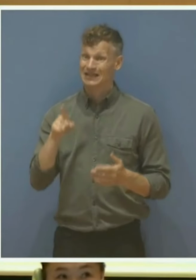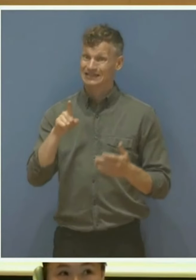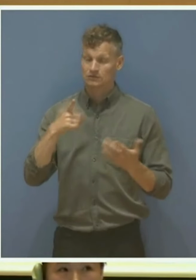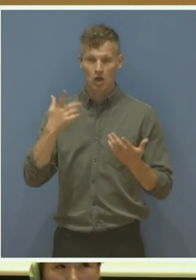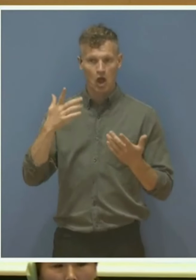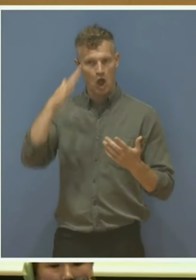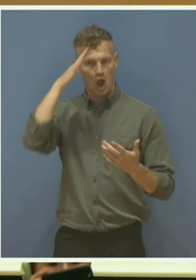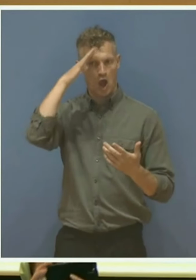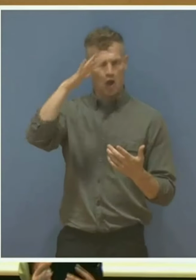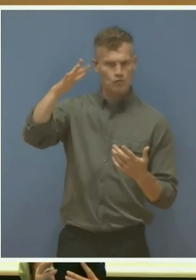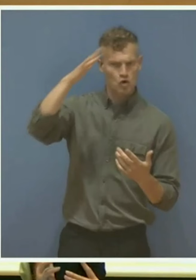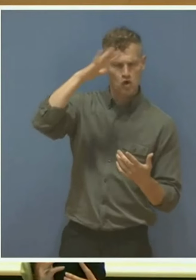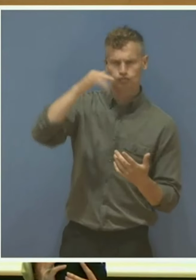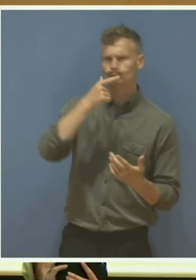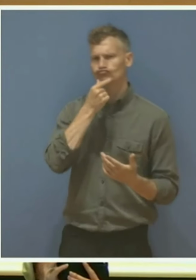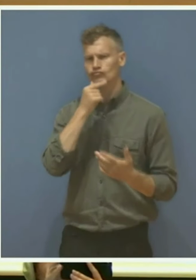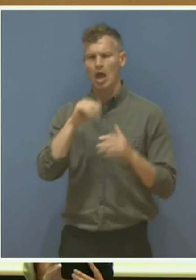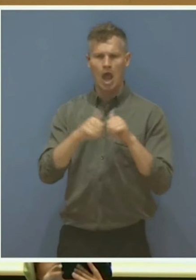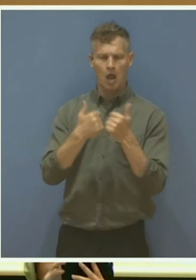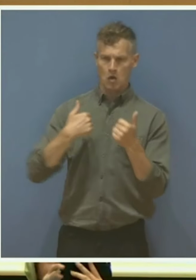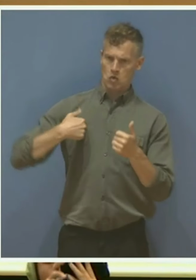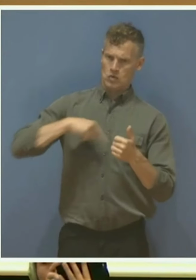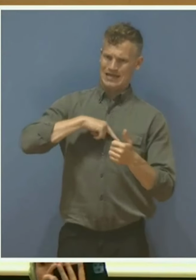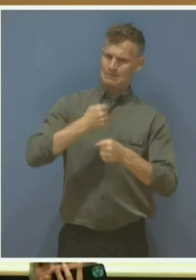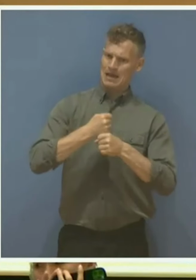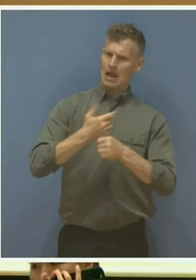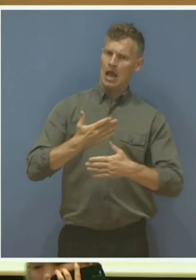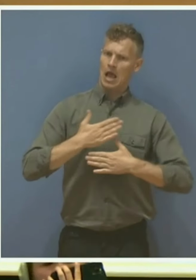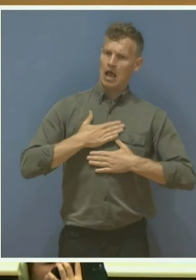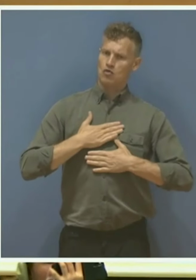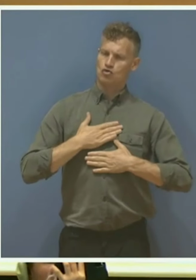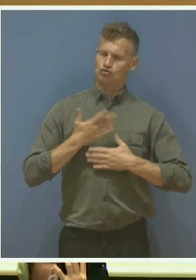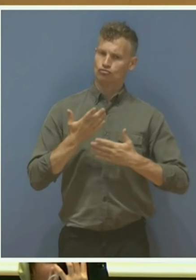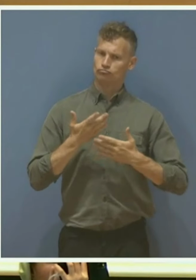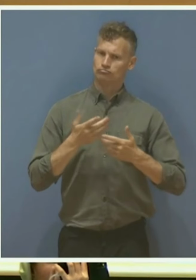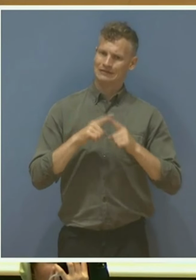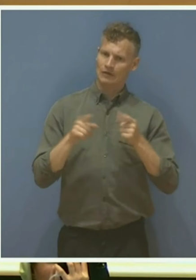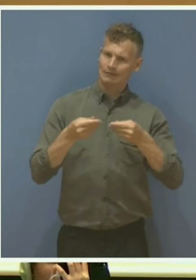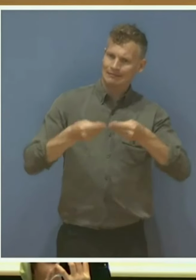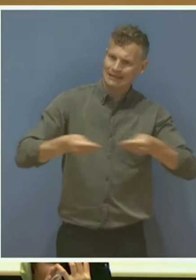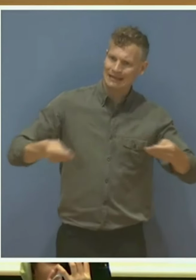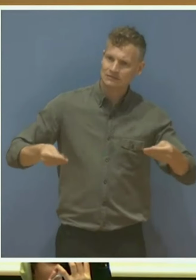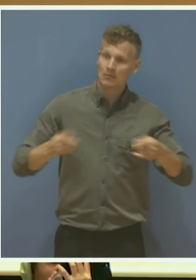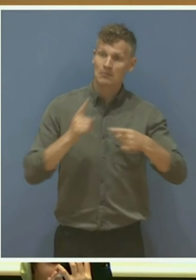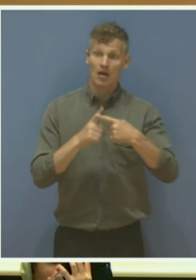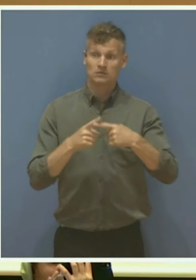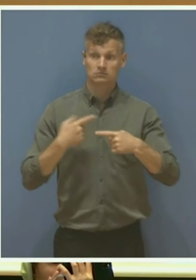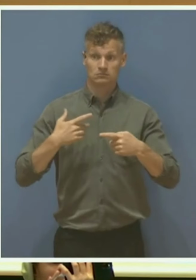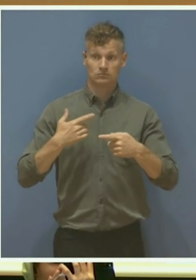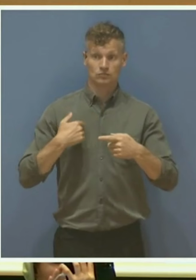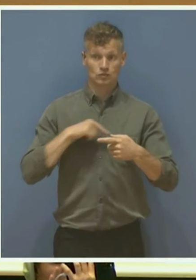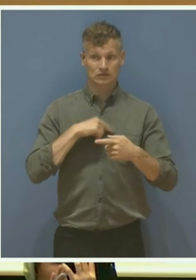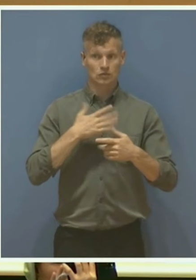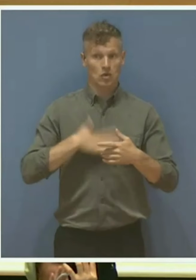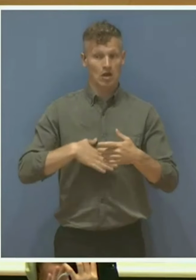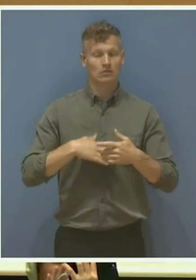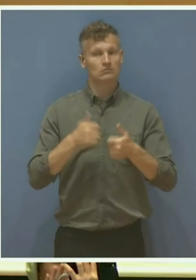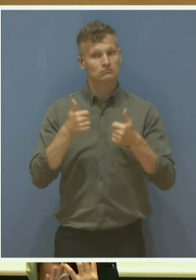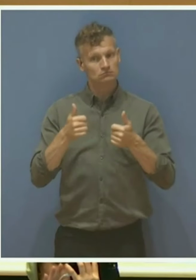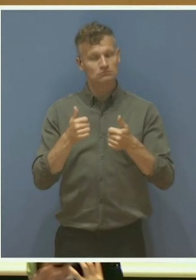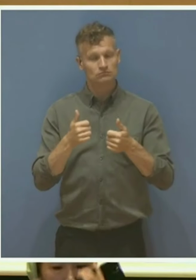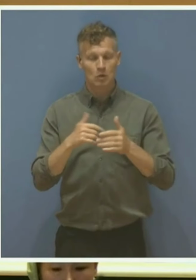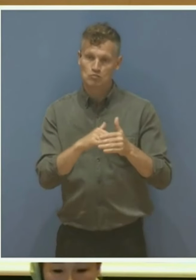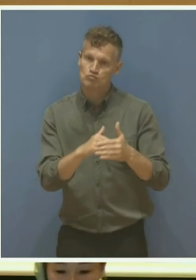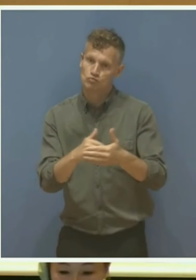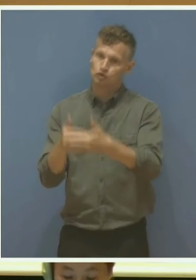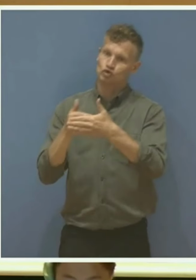сохранение биоразнообразия традиционного природопользования при росте собственной экономики. Второе. Мы заявляем о важности модернизации традиционной хозяйственной деятельности